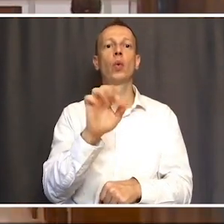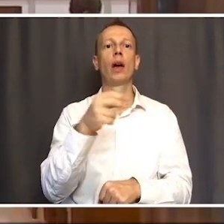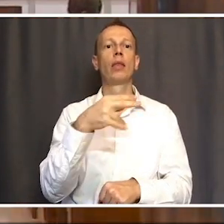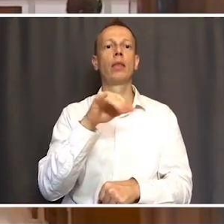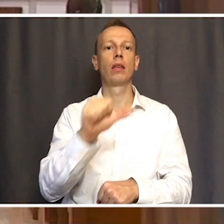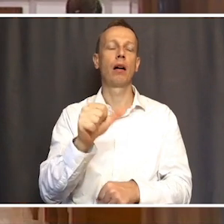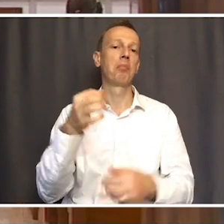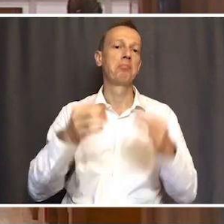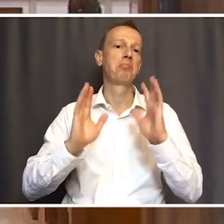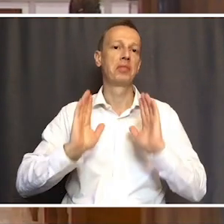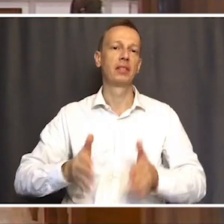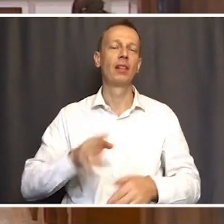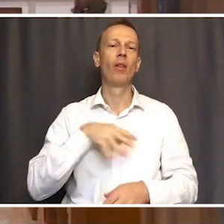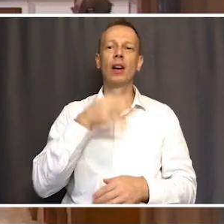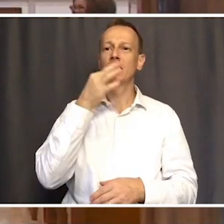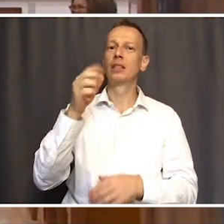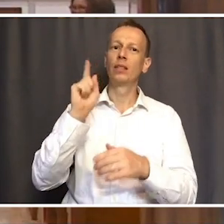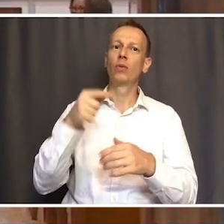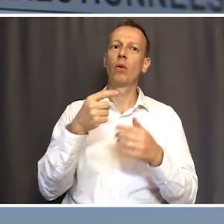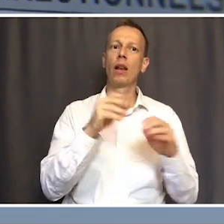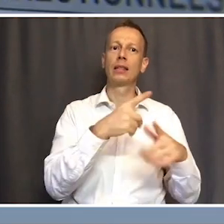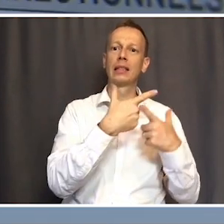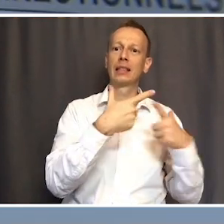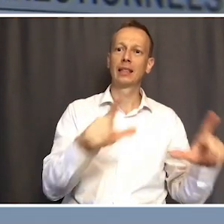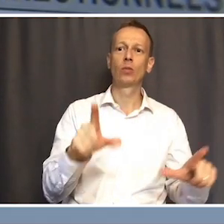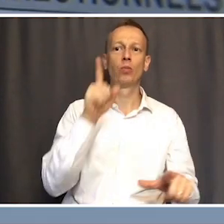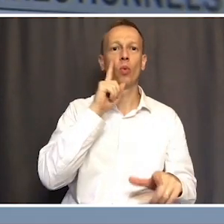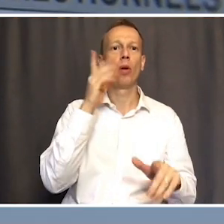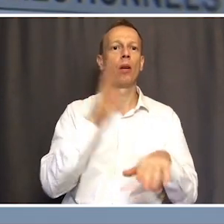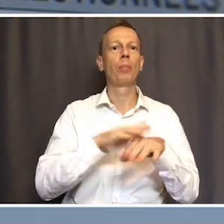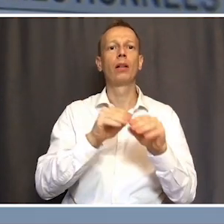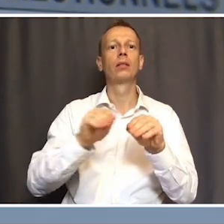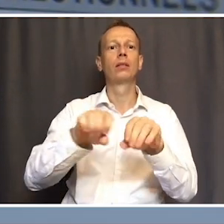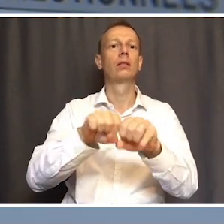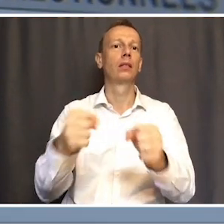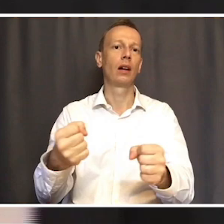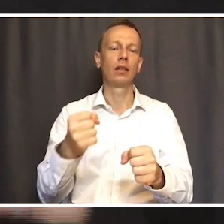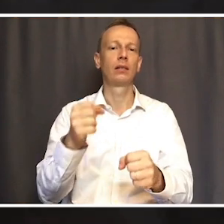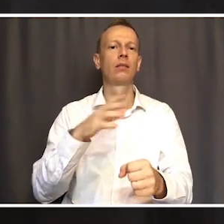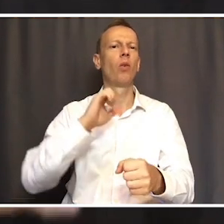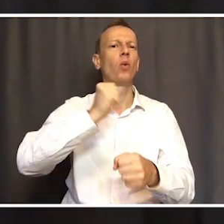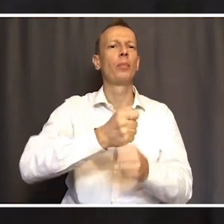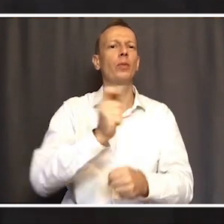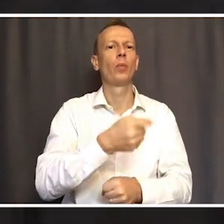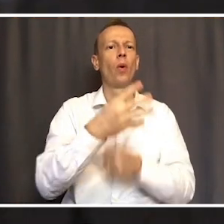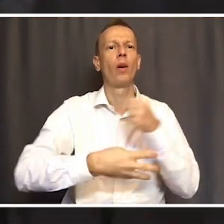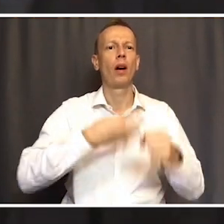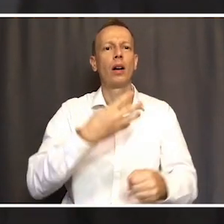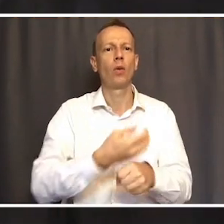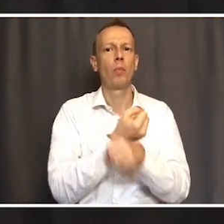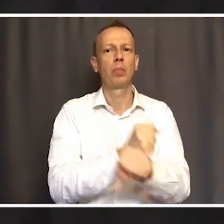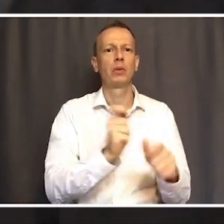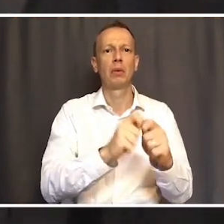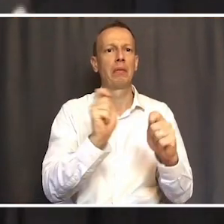les maintenir en détention. Leurs avocats avaient demandé leur remise en liberté alors qu'ils se sont pourvus en cassation à la suite de leur condamnation